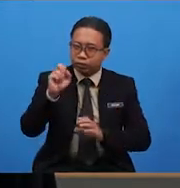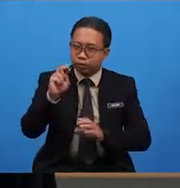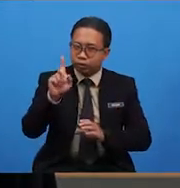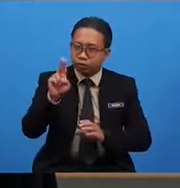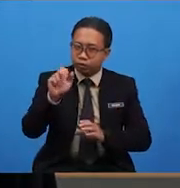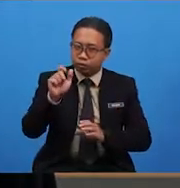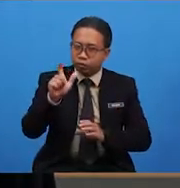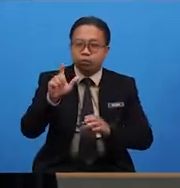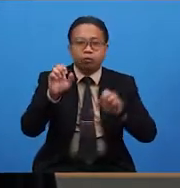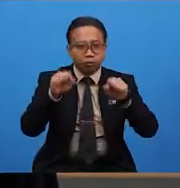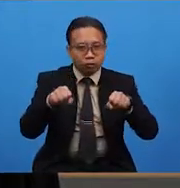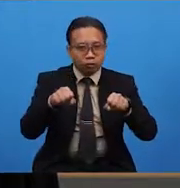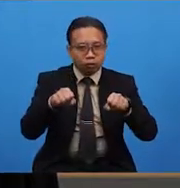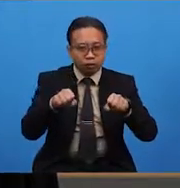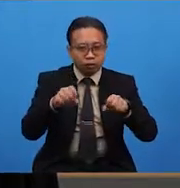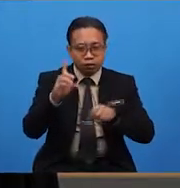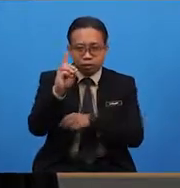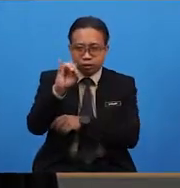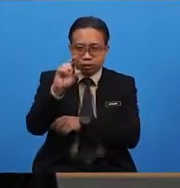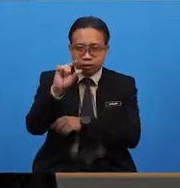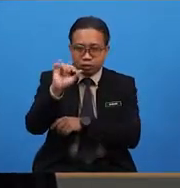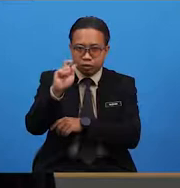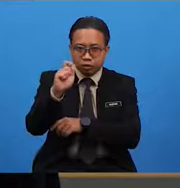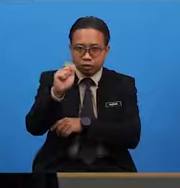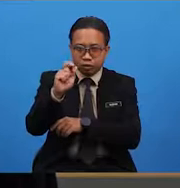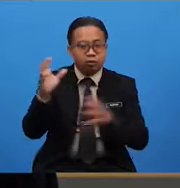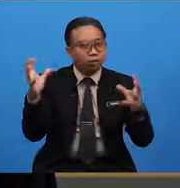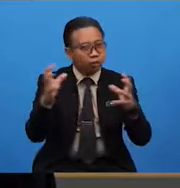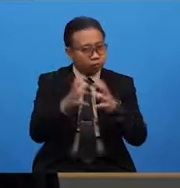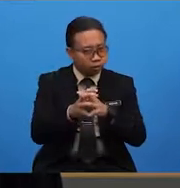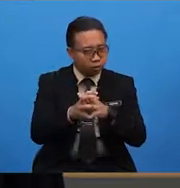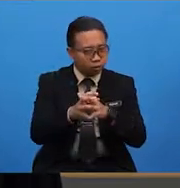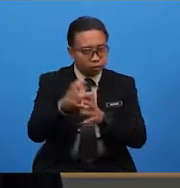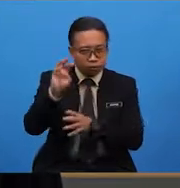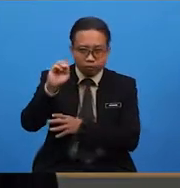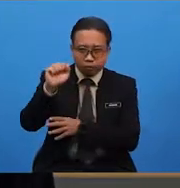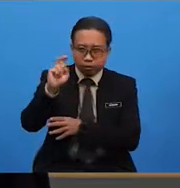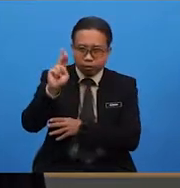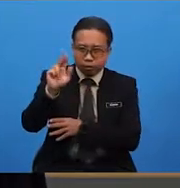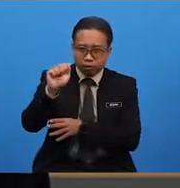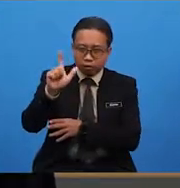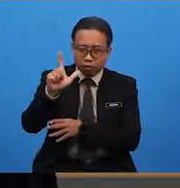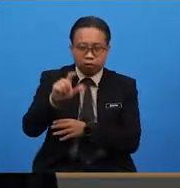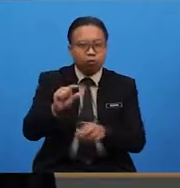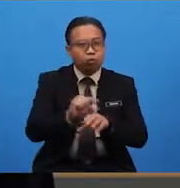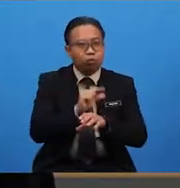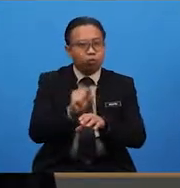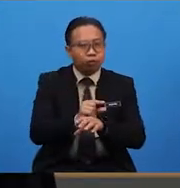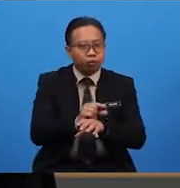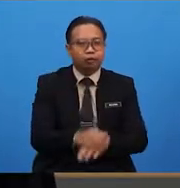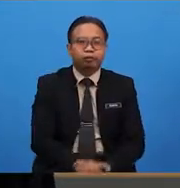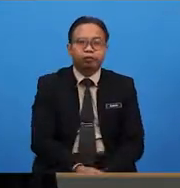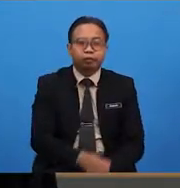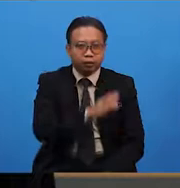boleh juga secara digital sepenuhnya atau gabungan menu ada digital dengan menggunakan aplikasi